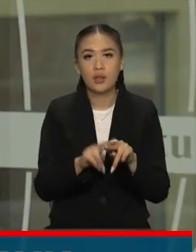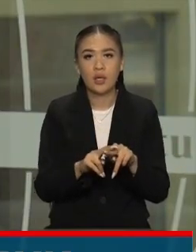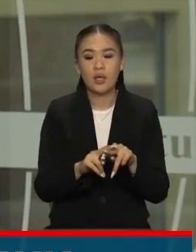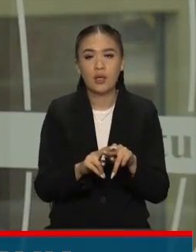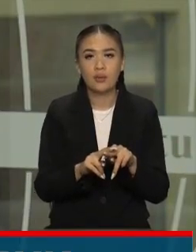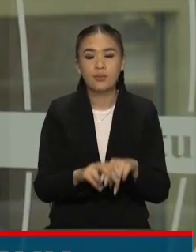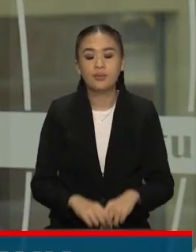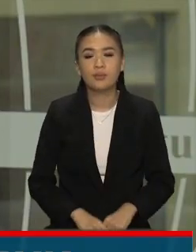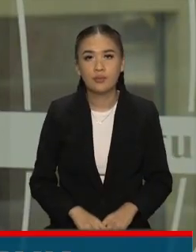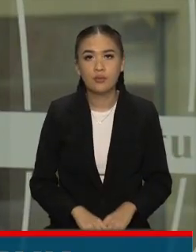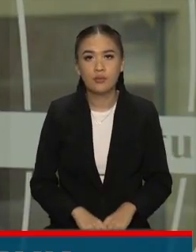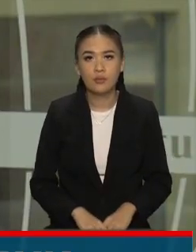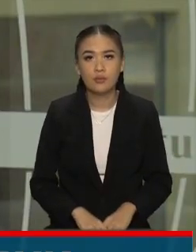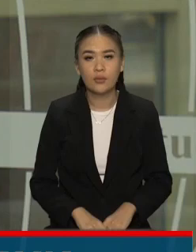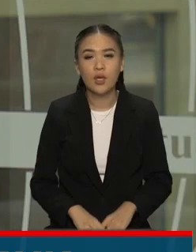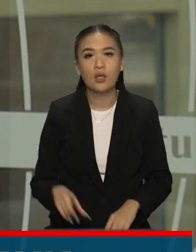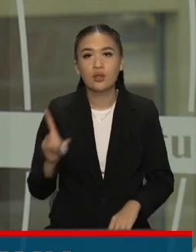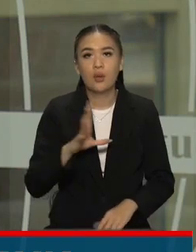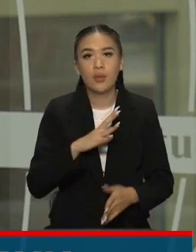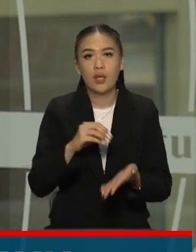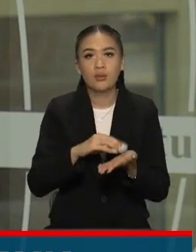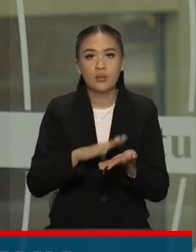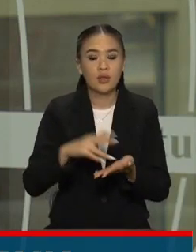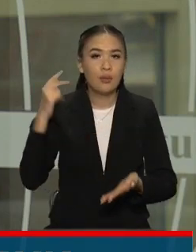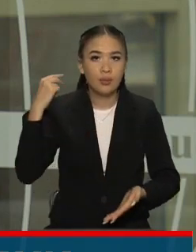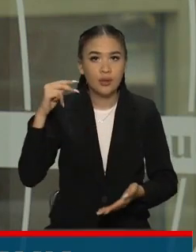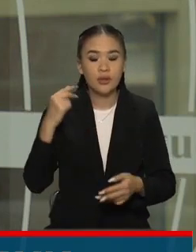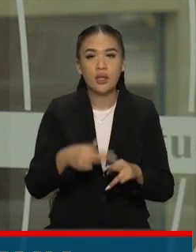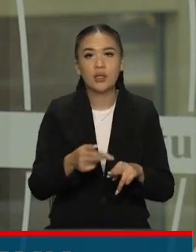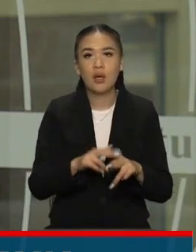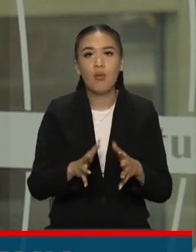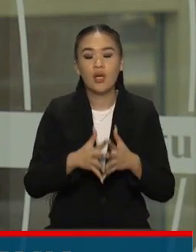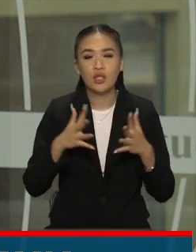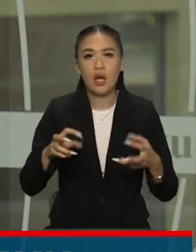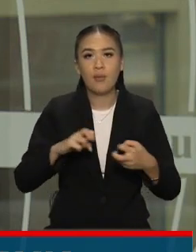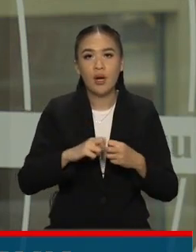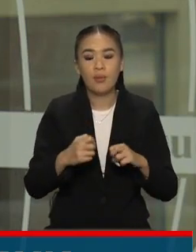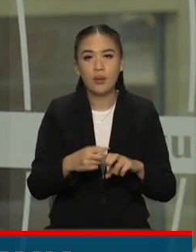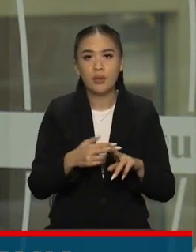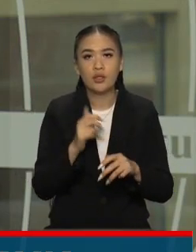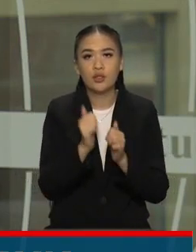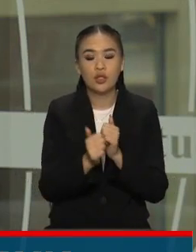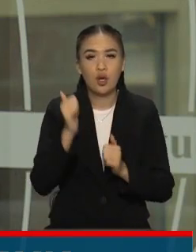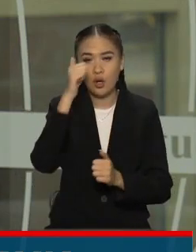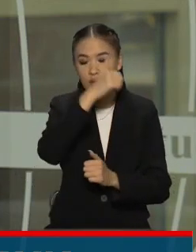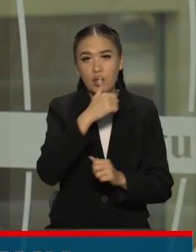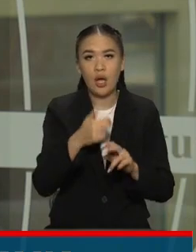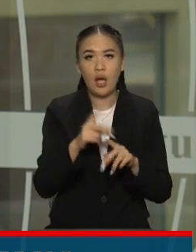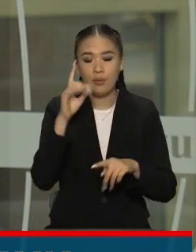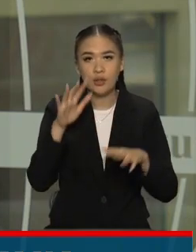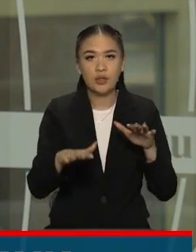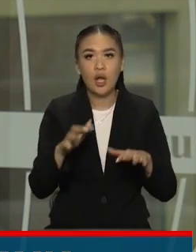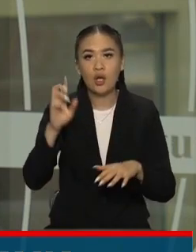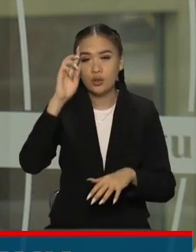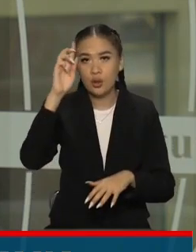прилавках. То, что отметил президент, это действительно у нас большая проблема. И если ежегодно мы не примем определенную